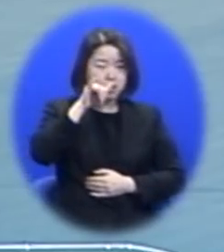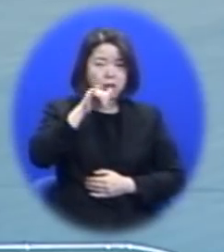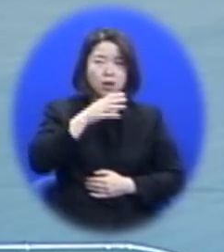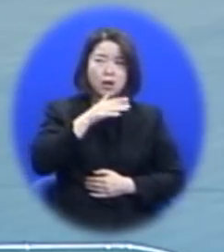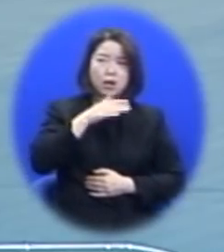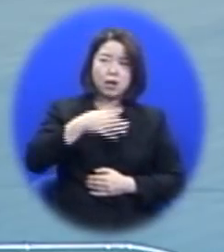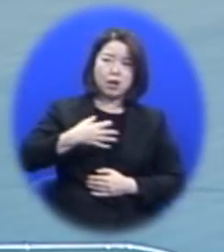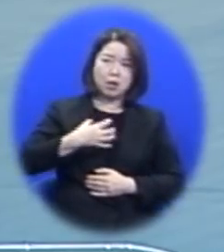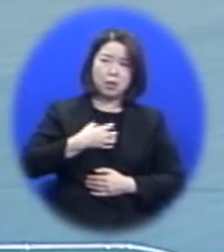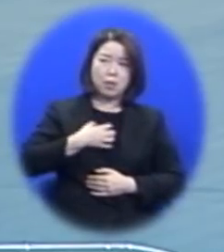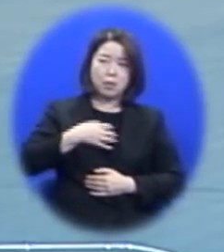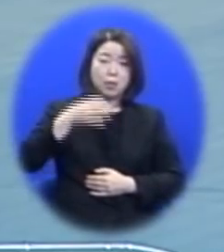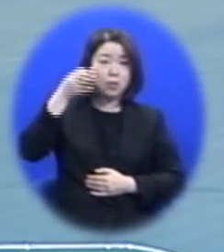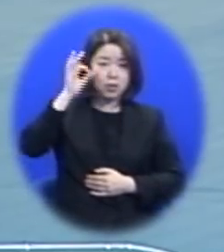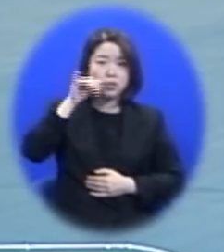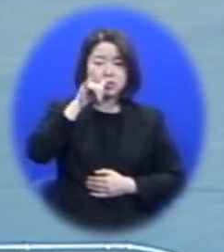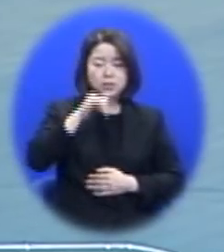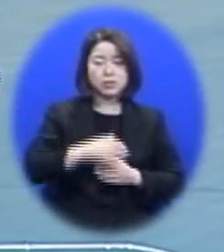있다는.